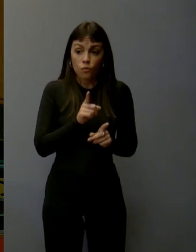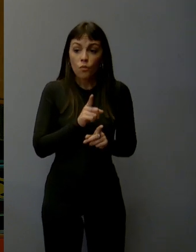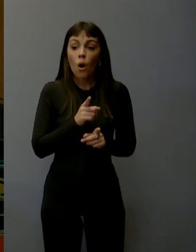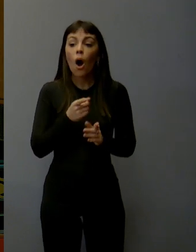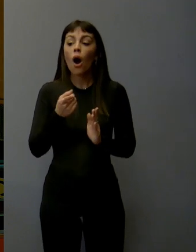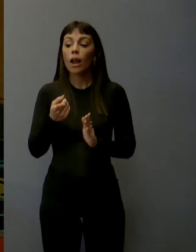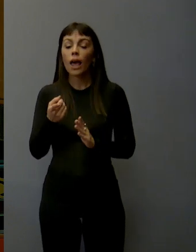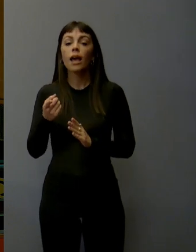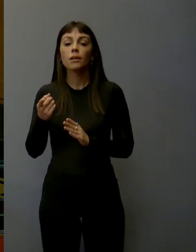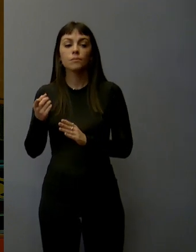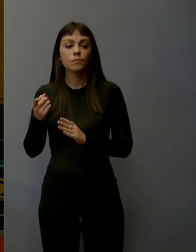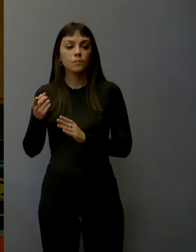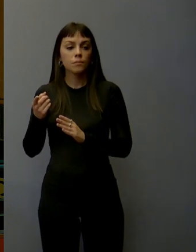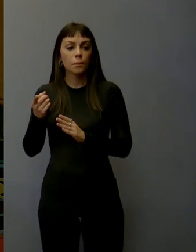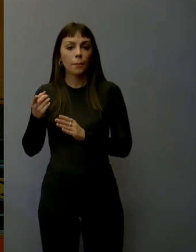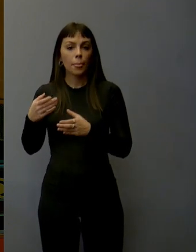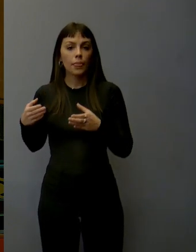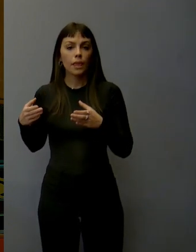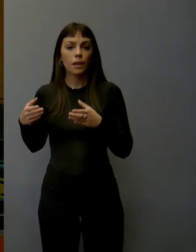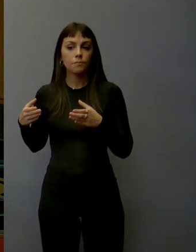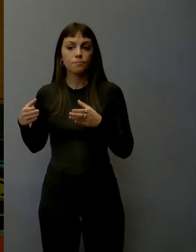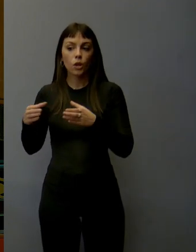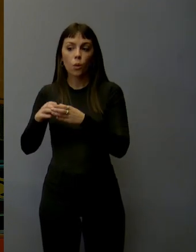e poi riprendo dopo